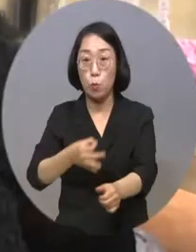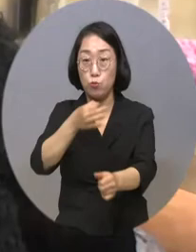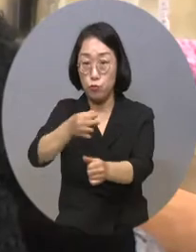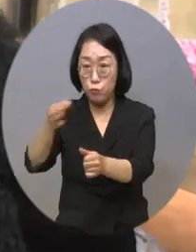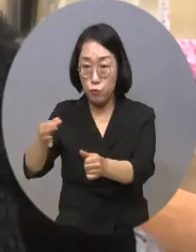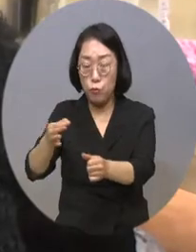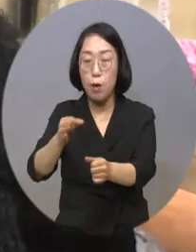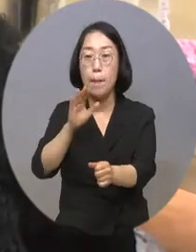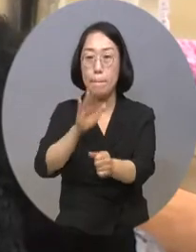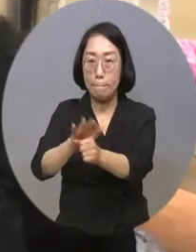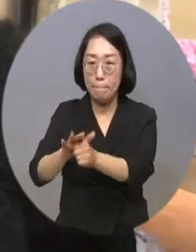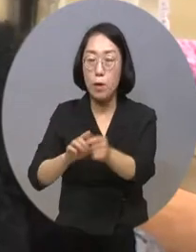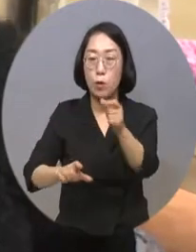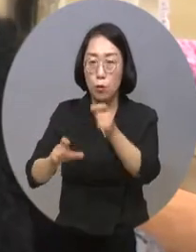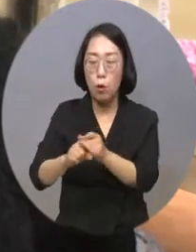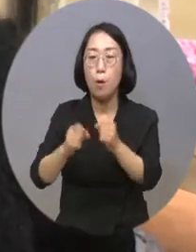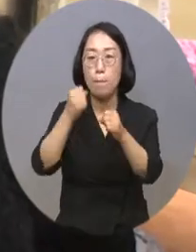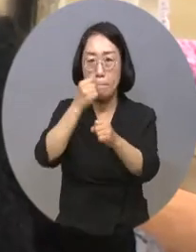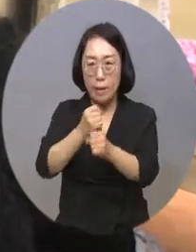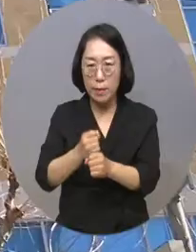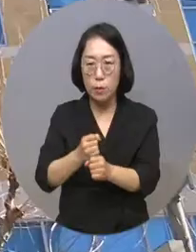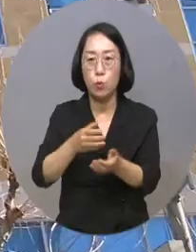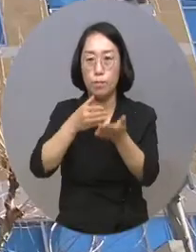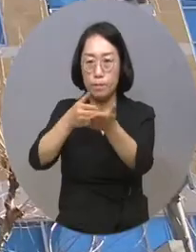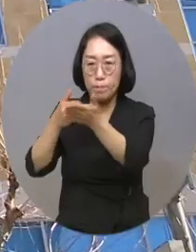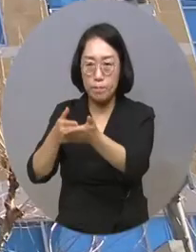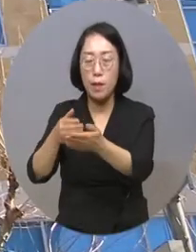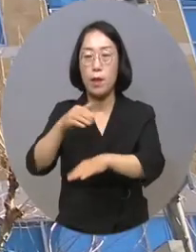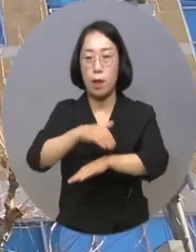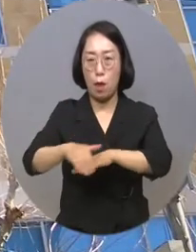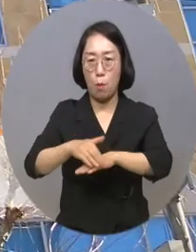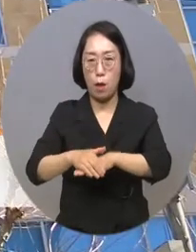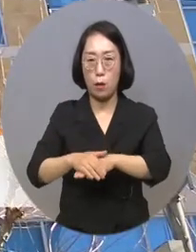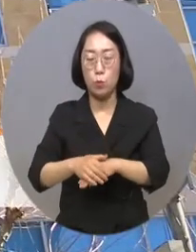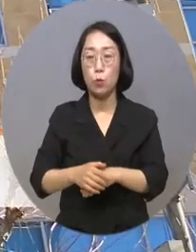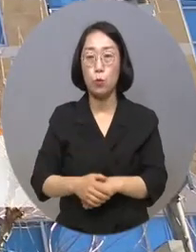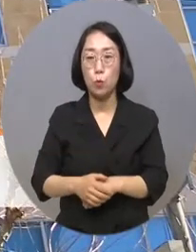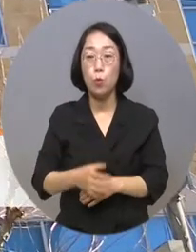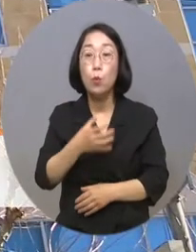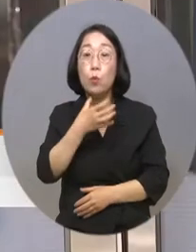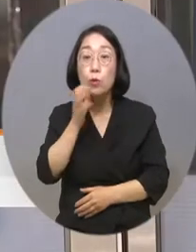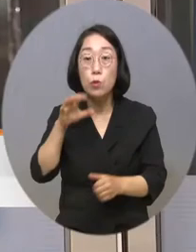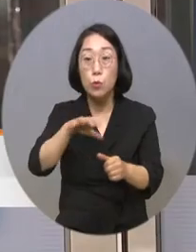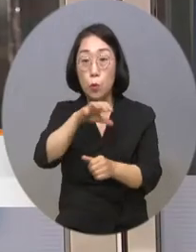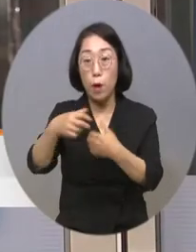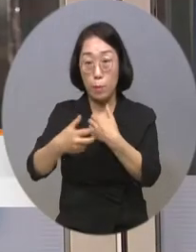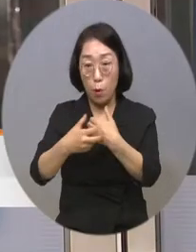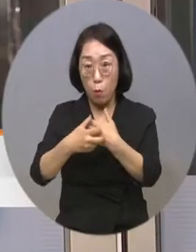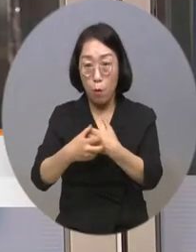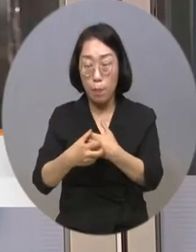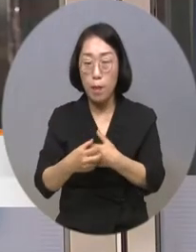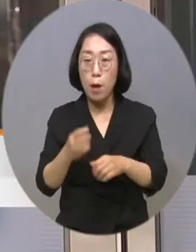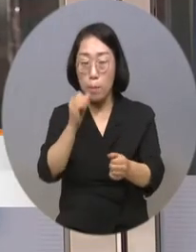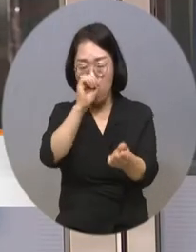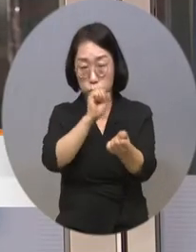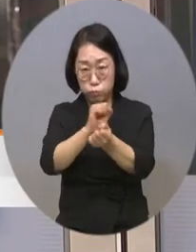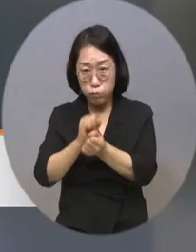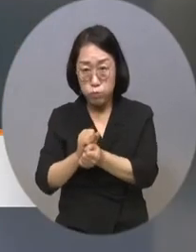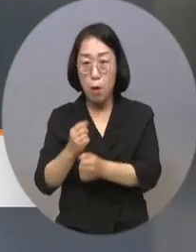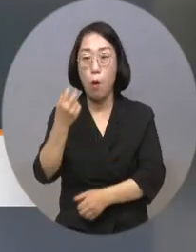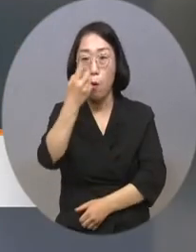독려할 방침입니다 아울러 정부는 요양병원에 대해 감염 관리를 담당할 감염관리